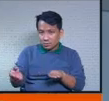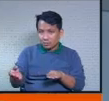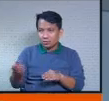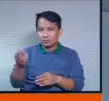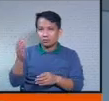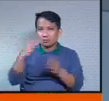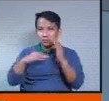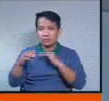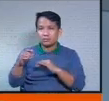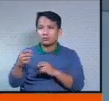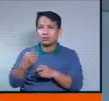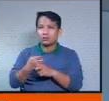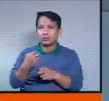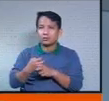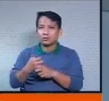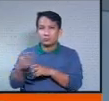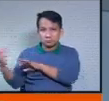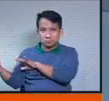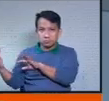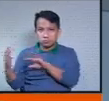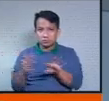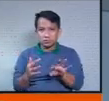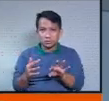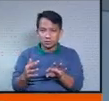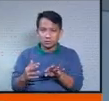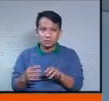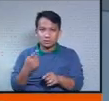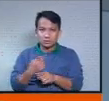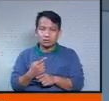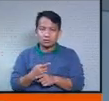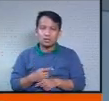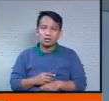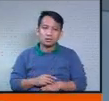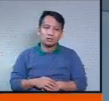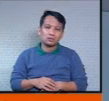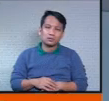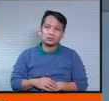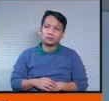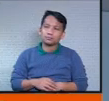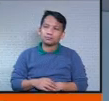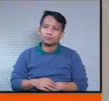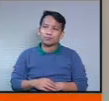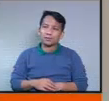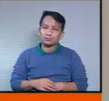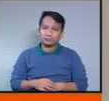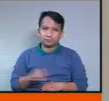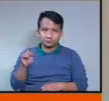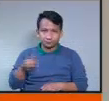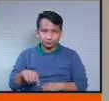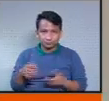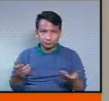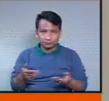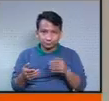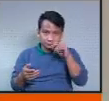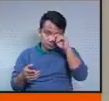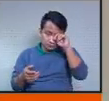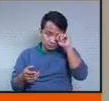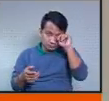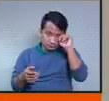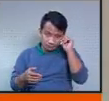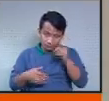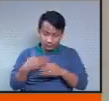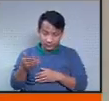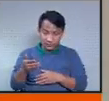kalsada, parang may dumog factor kasi, di ba, Jem? Yes, oo. Actually, Lord, no, dito nga nung